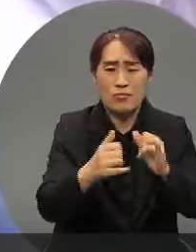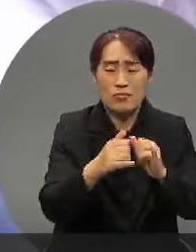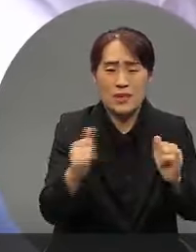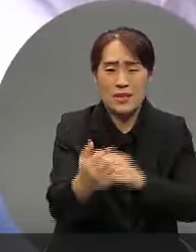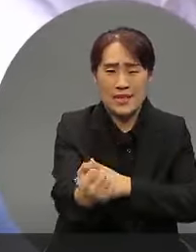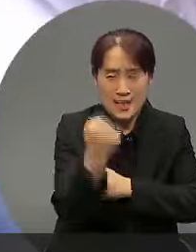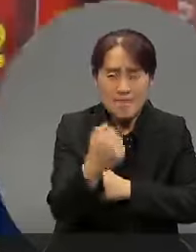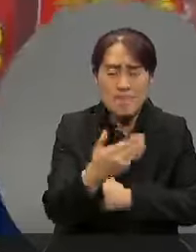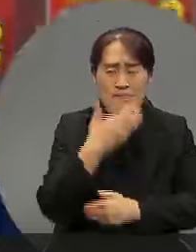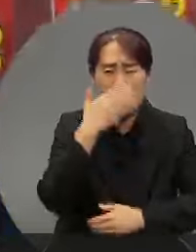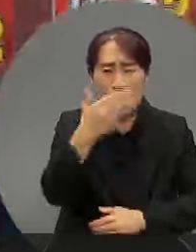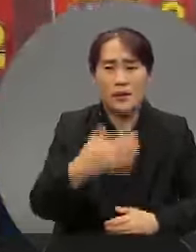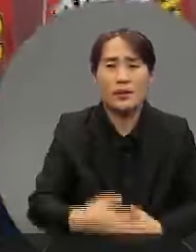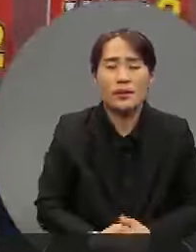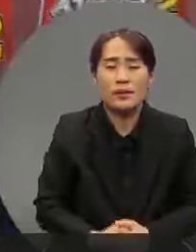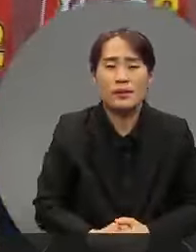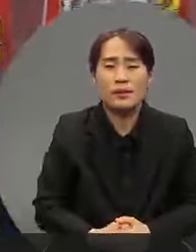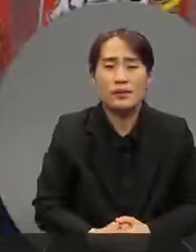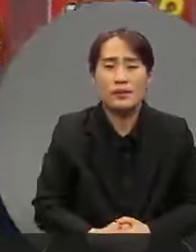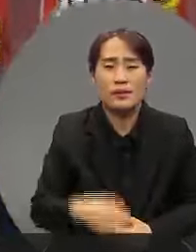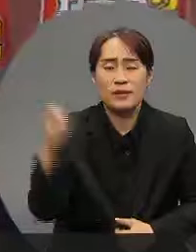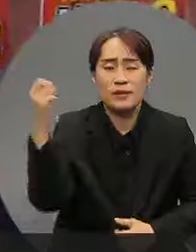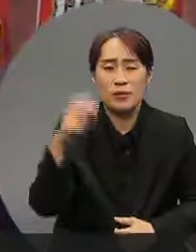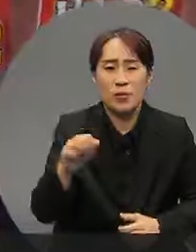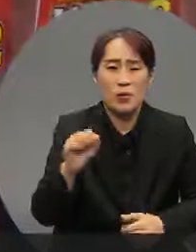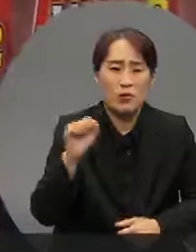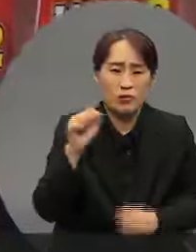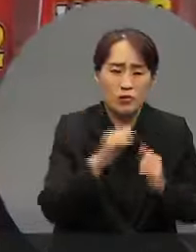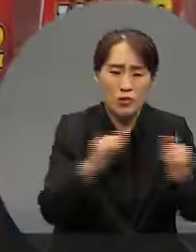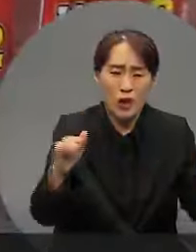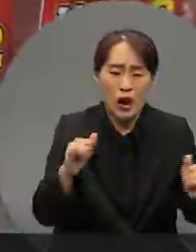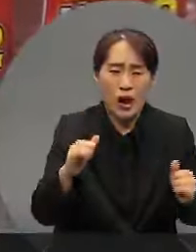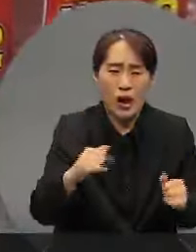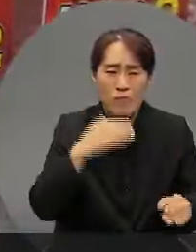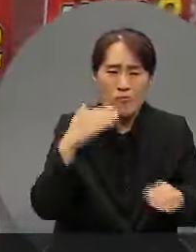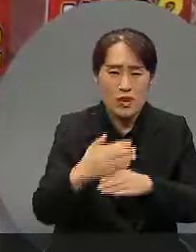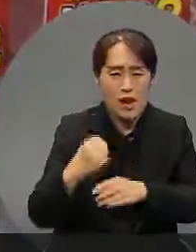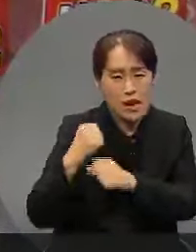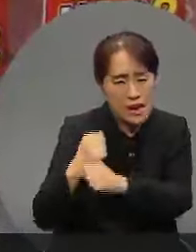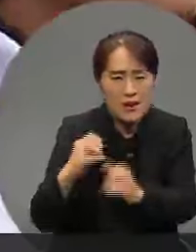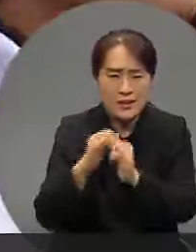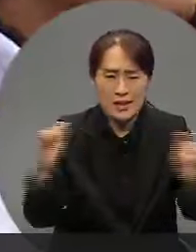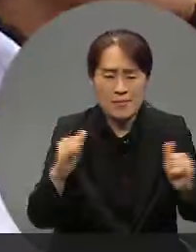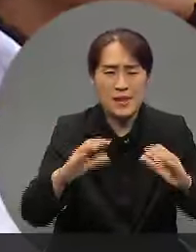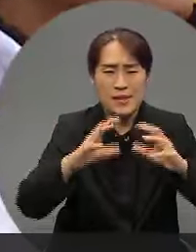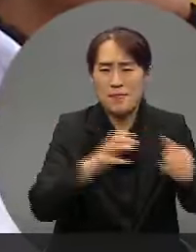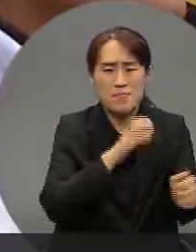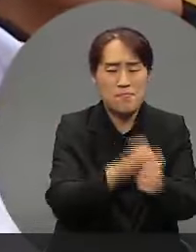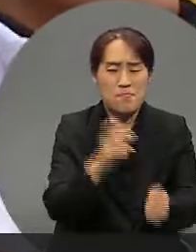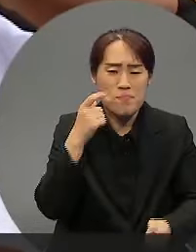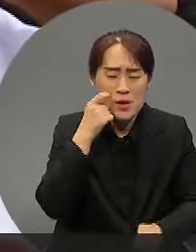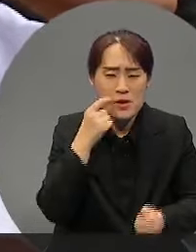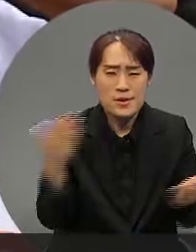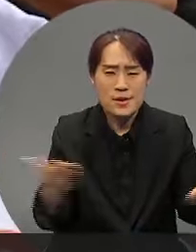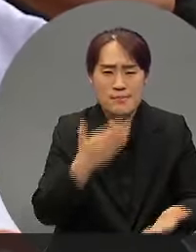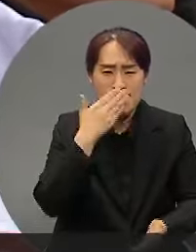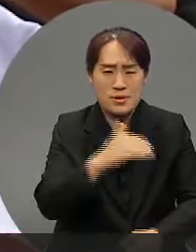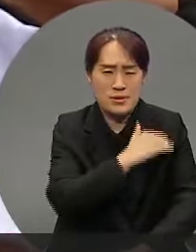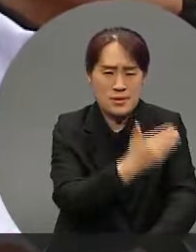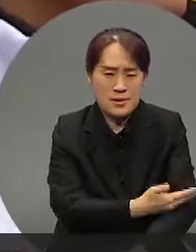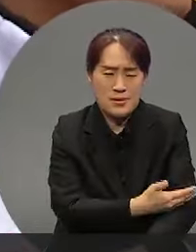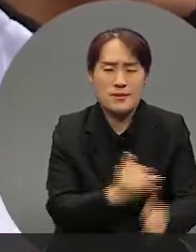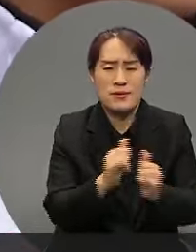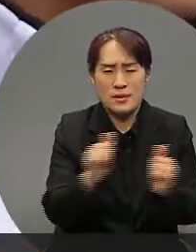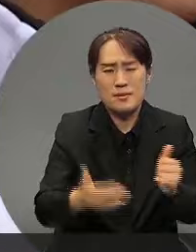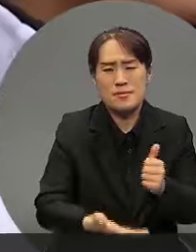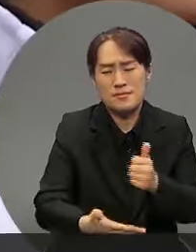후보들이 할 것입니다. 또 운동권, 종북 세력에게 나라를 맡길 수 없다며 일할 수 있는 실력 있는 후보를